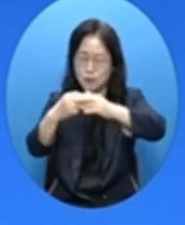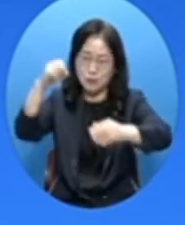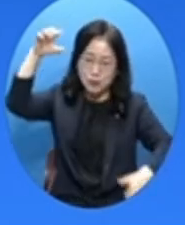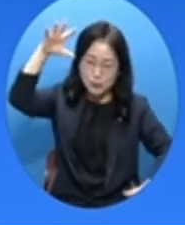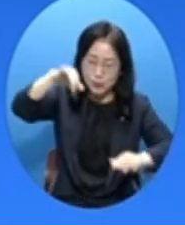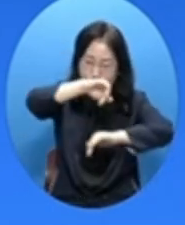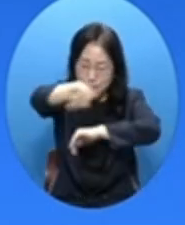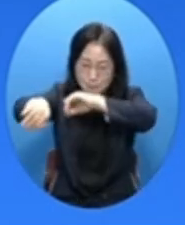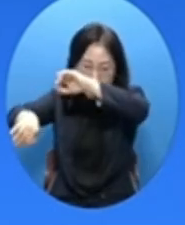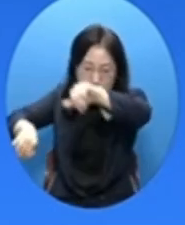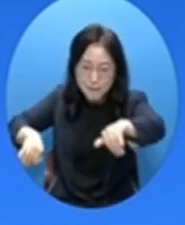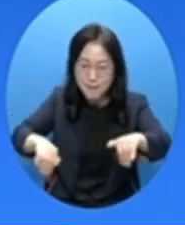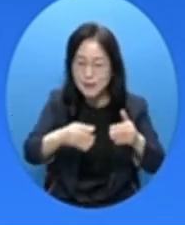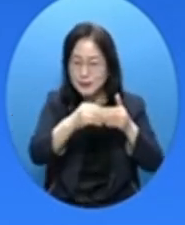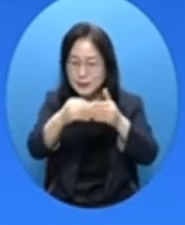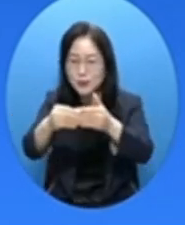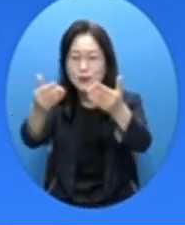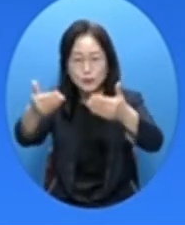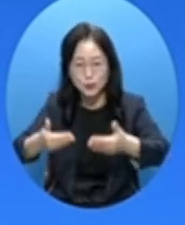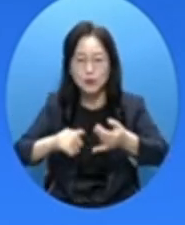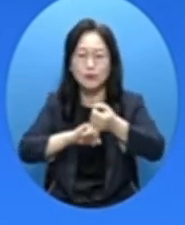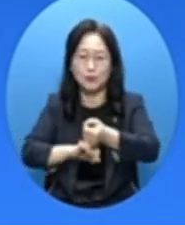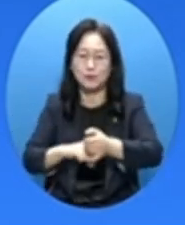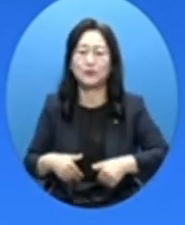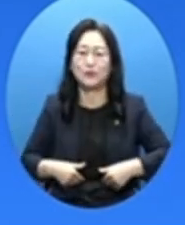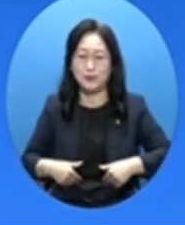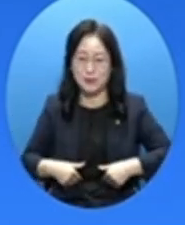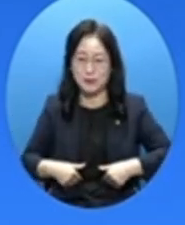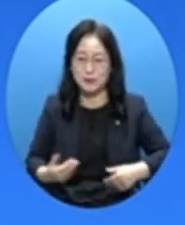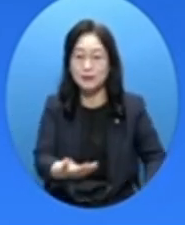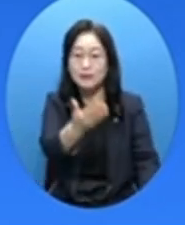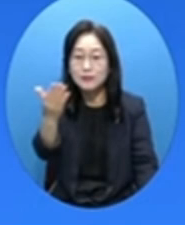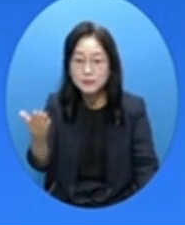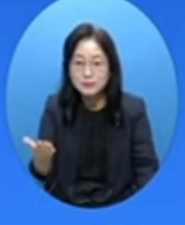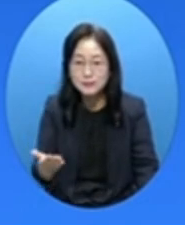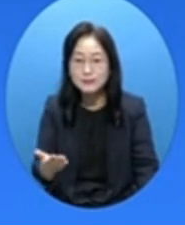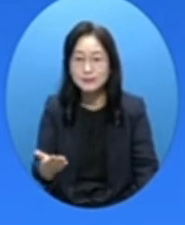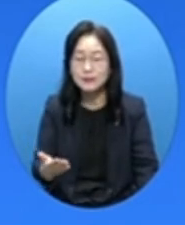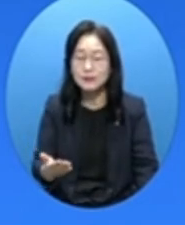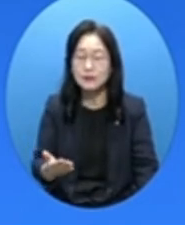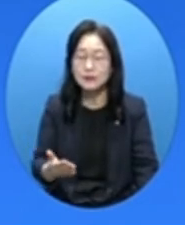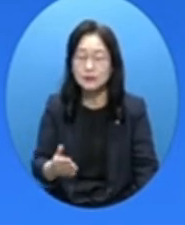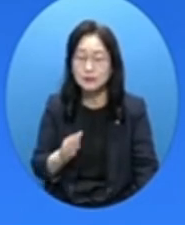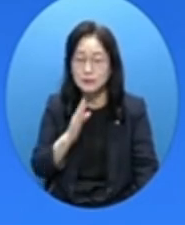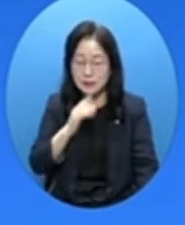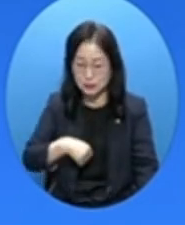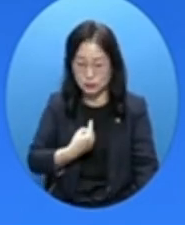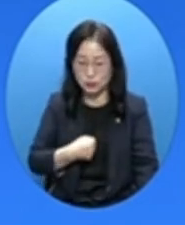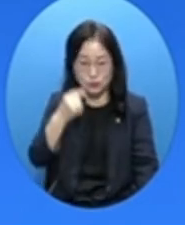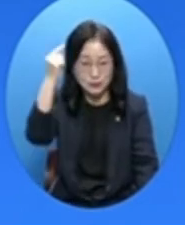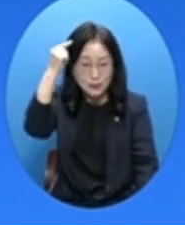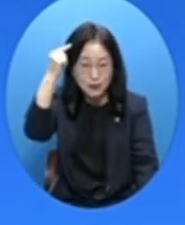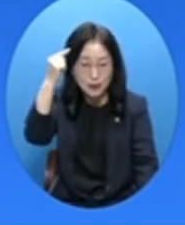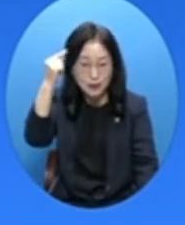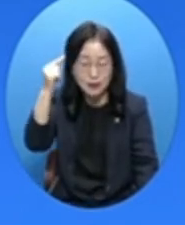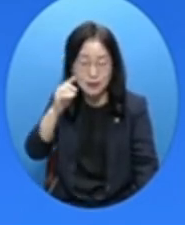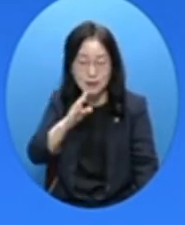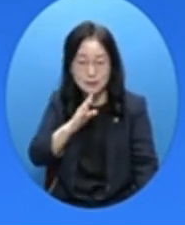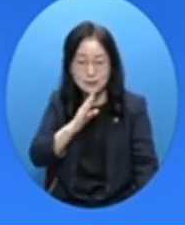우리를 앞길을 인도하도록 해야 하는 것입니다 여러분 우리가 우리 생각이 아무리